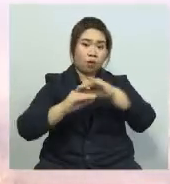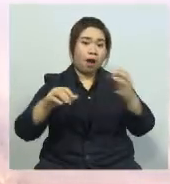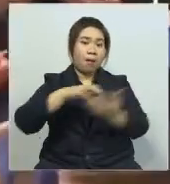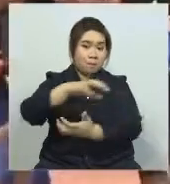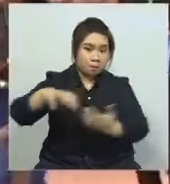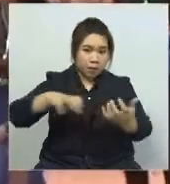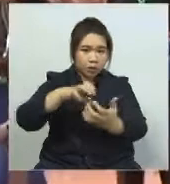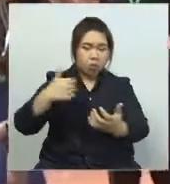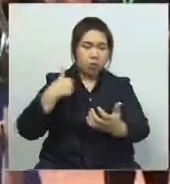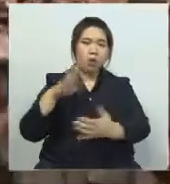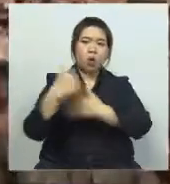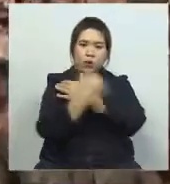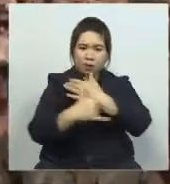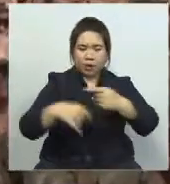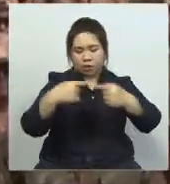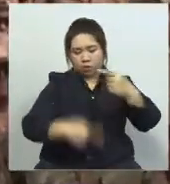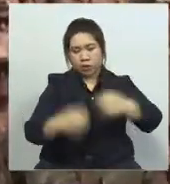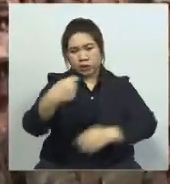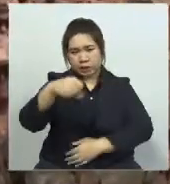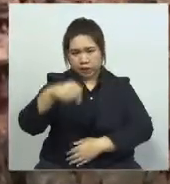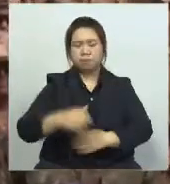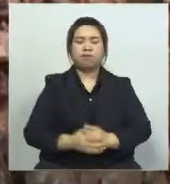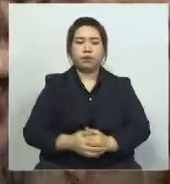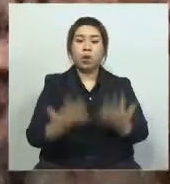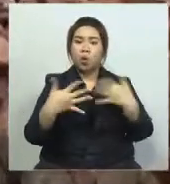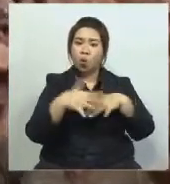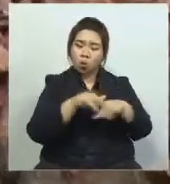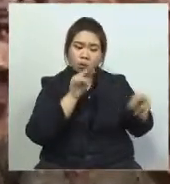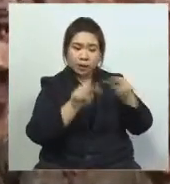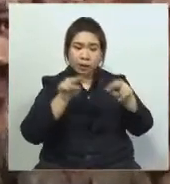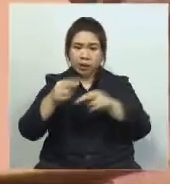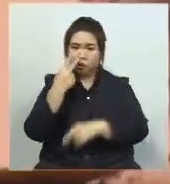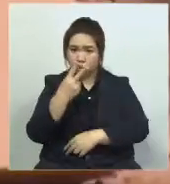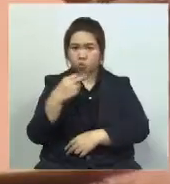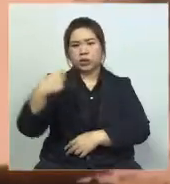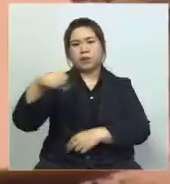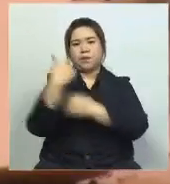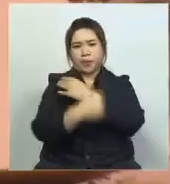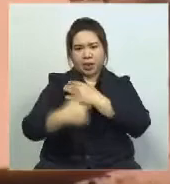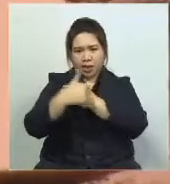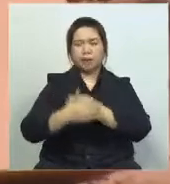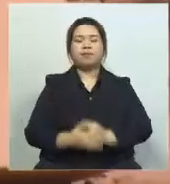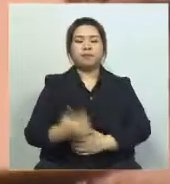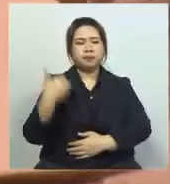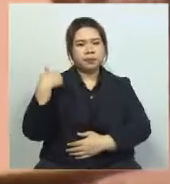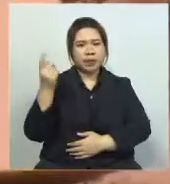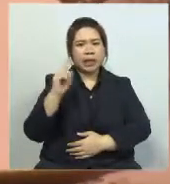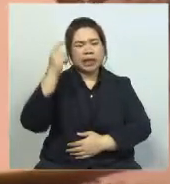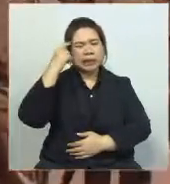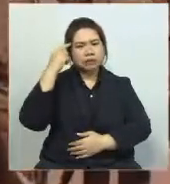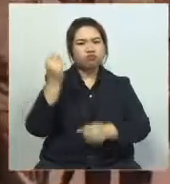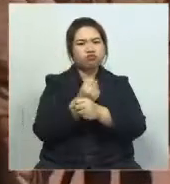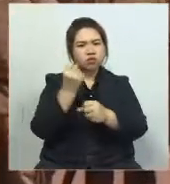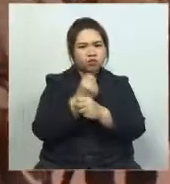ผสมส่วนเพิ่มนานาชาติ10ประเทศประเทศที่เข้าร่วมสังเกตการการฝึก10ประเทศโดยมีแนวความคิดเป็นการ